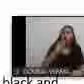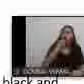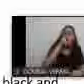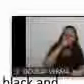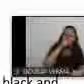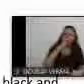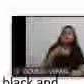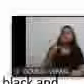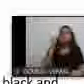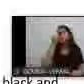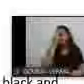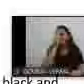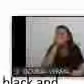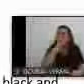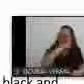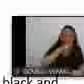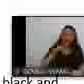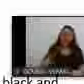सब करता है.